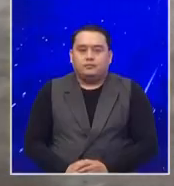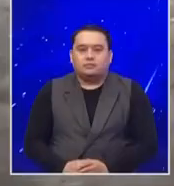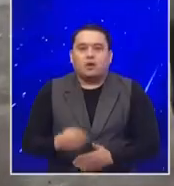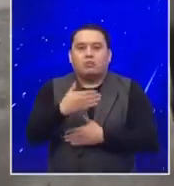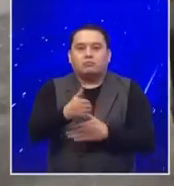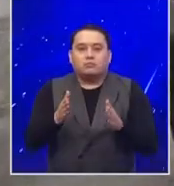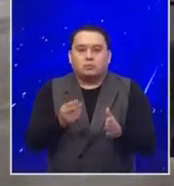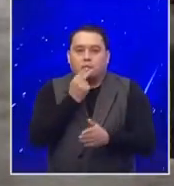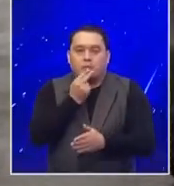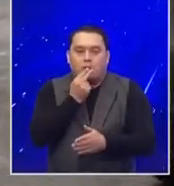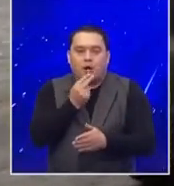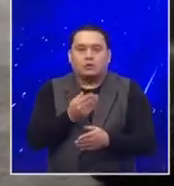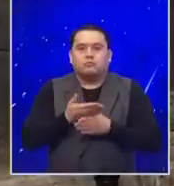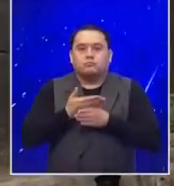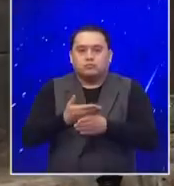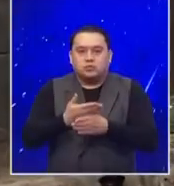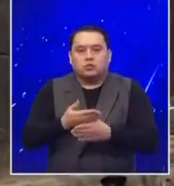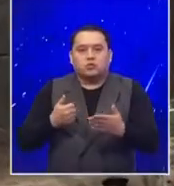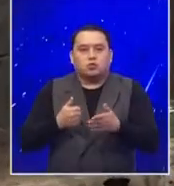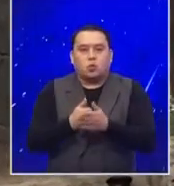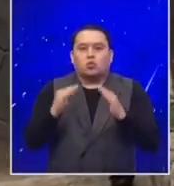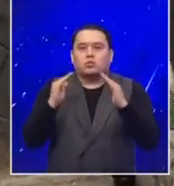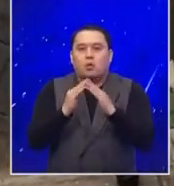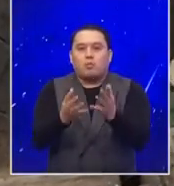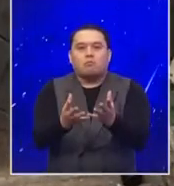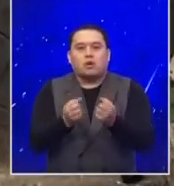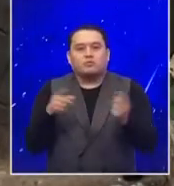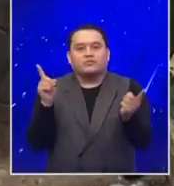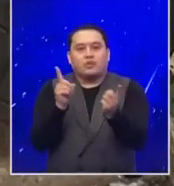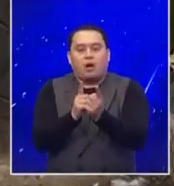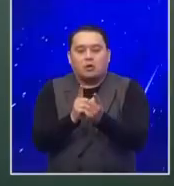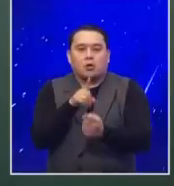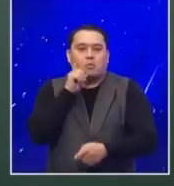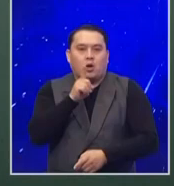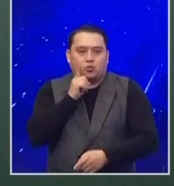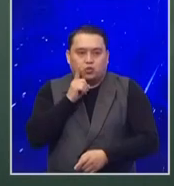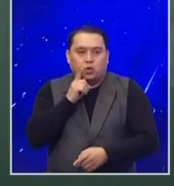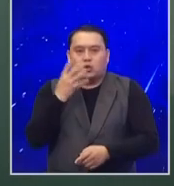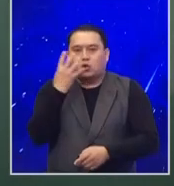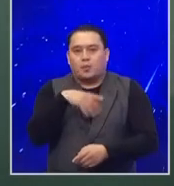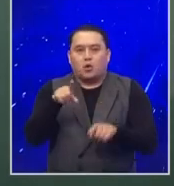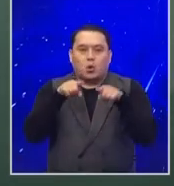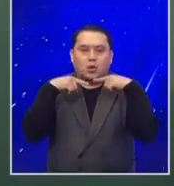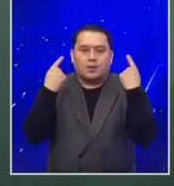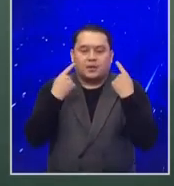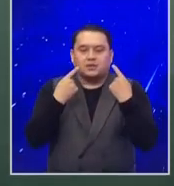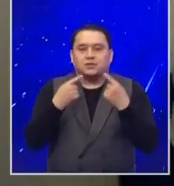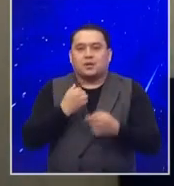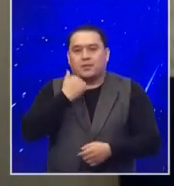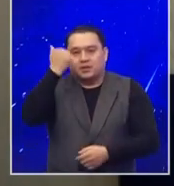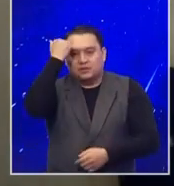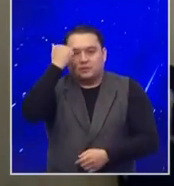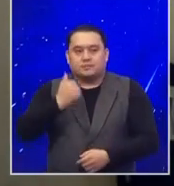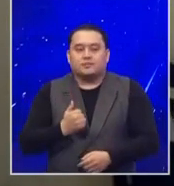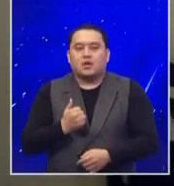Продуктовые корзины волонтерами доставляются прямо до двери. Получатели встречают отзывчивую молодежь теплыми улыбками и словами